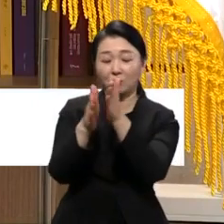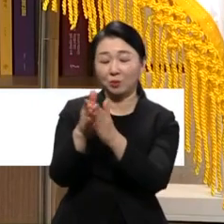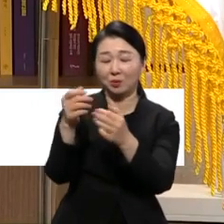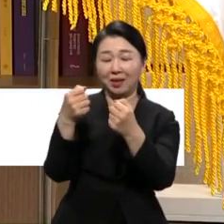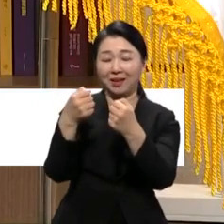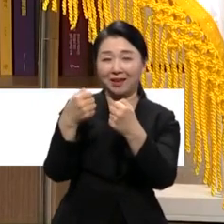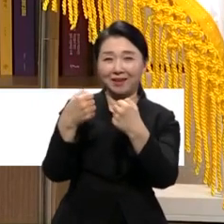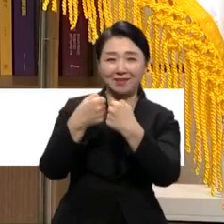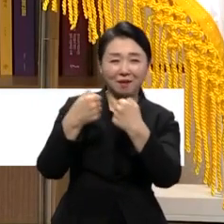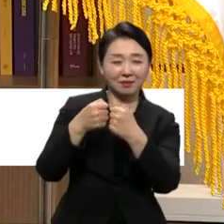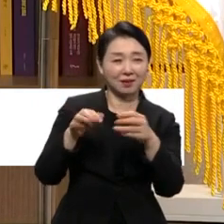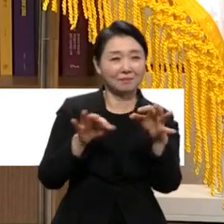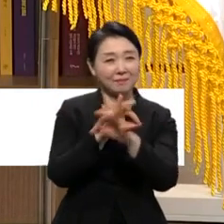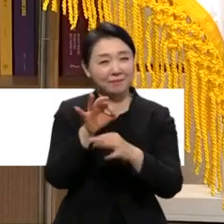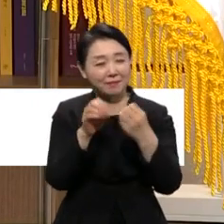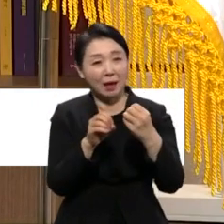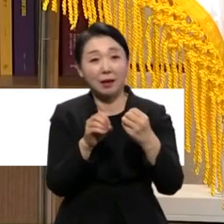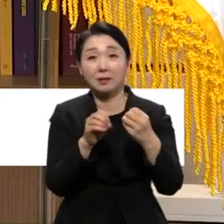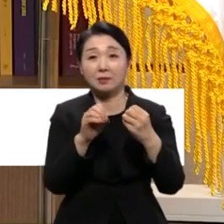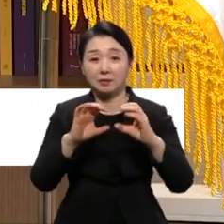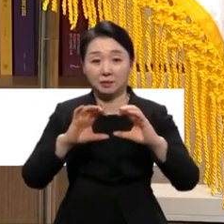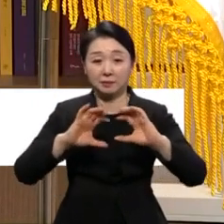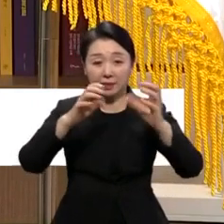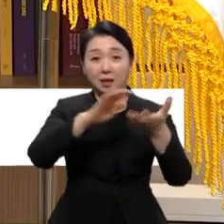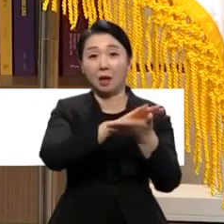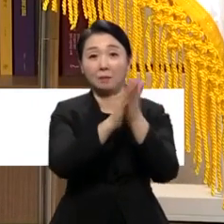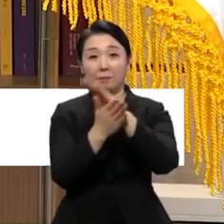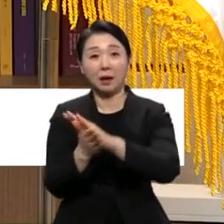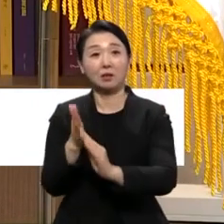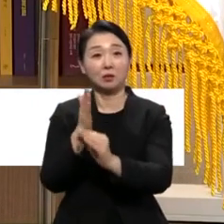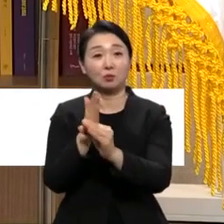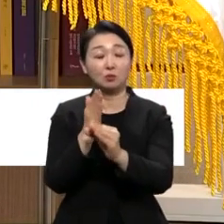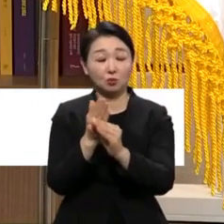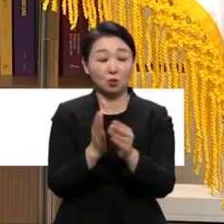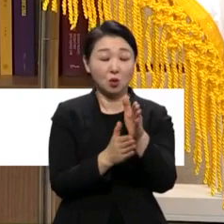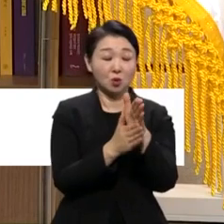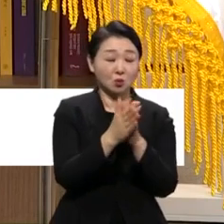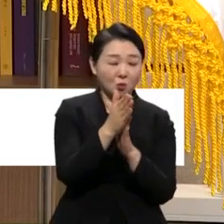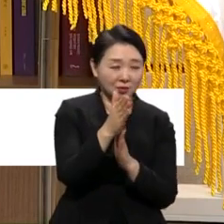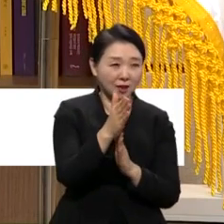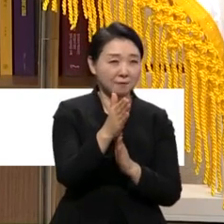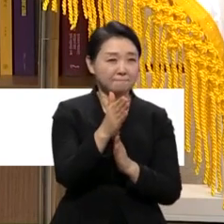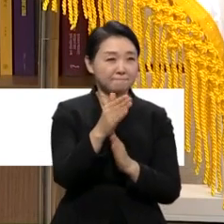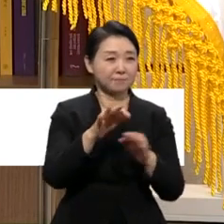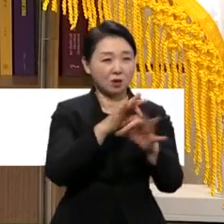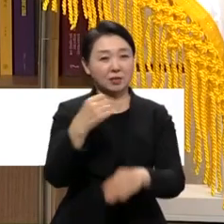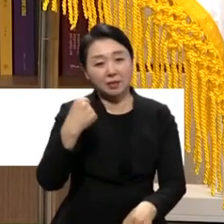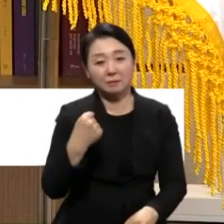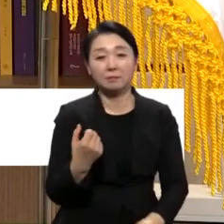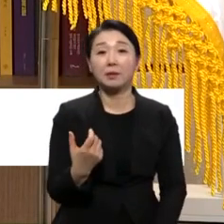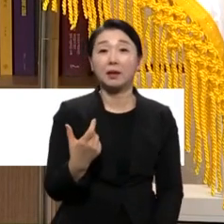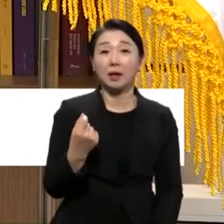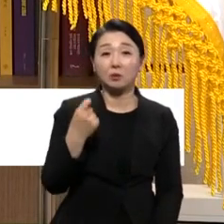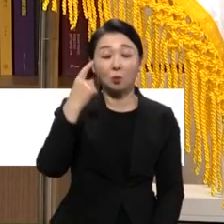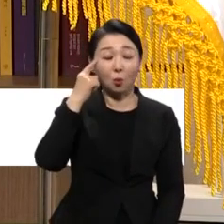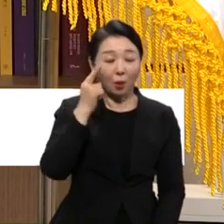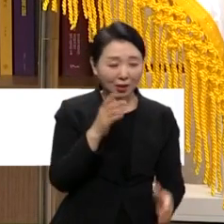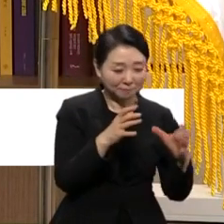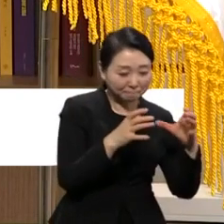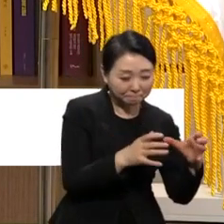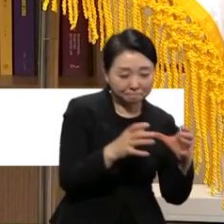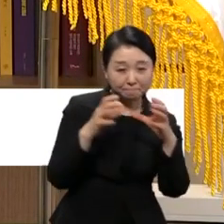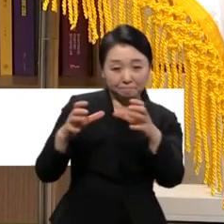세계가 바뀌고 있습니다. 도시가 경쟁력을 갖고 이 삶의 질을 높이기 위해서는 좁은 단위의